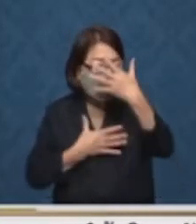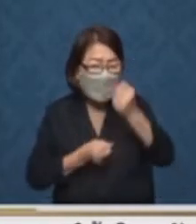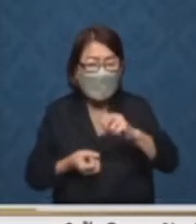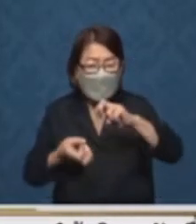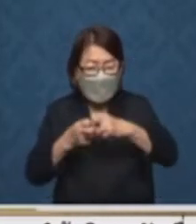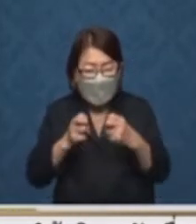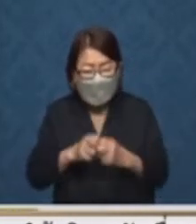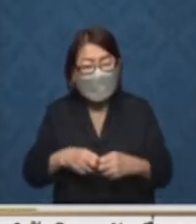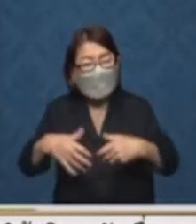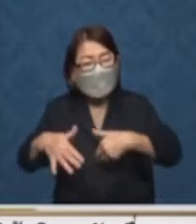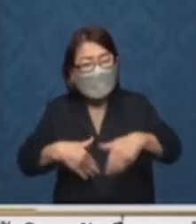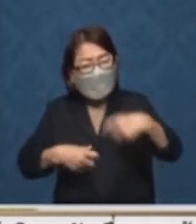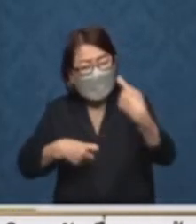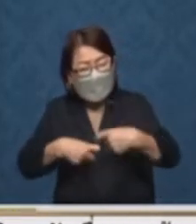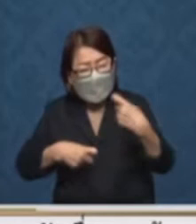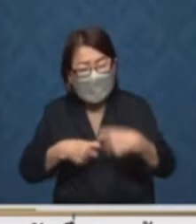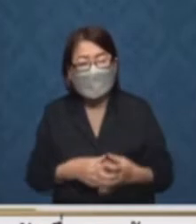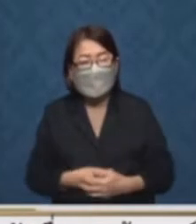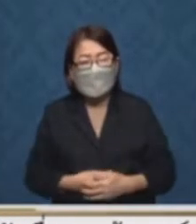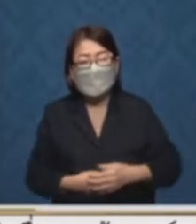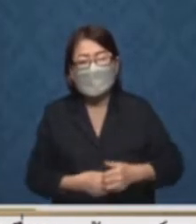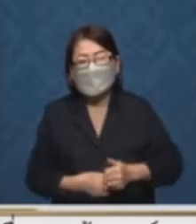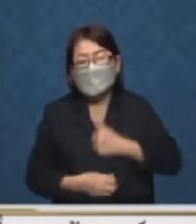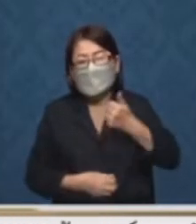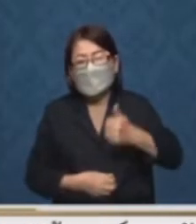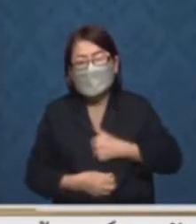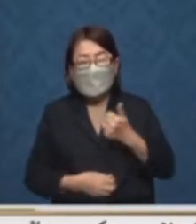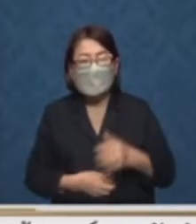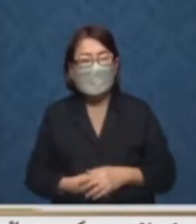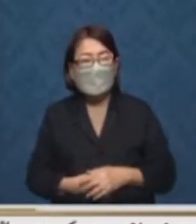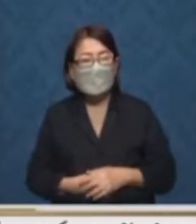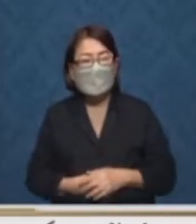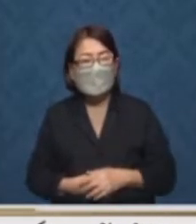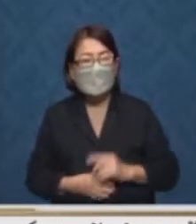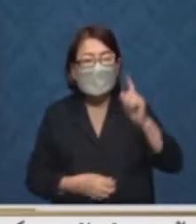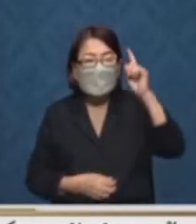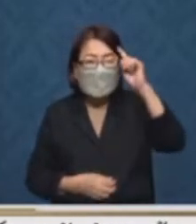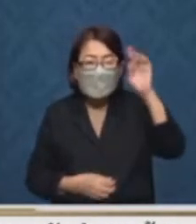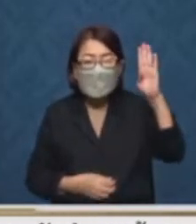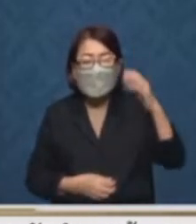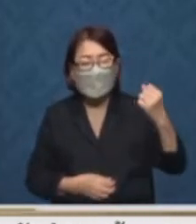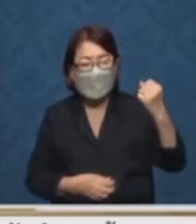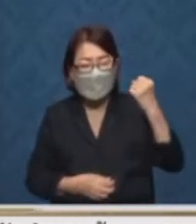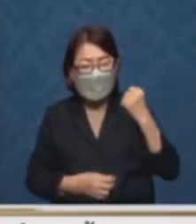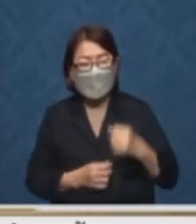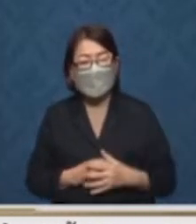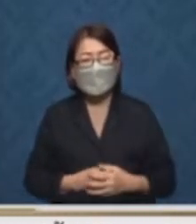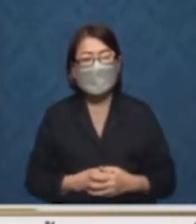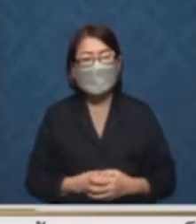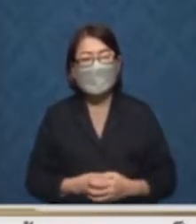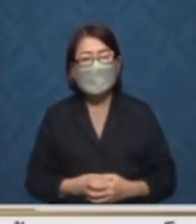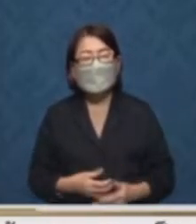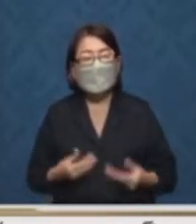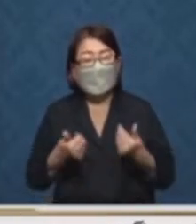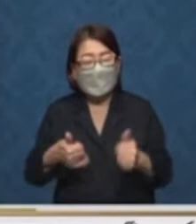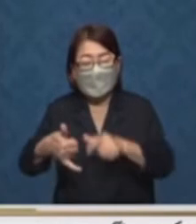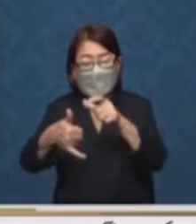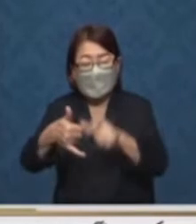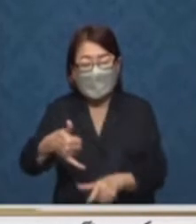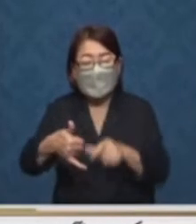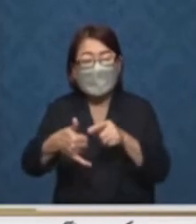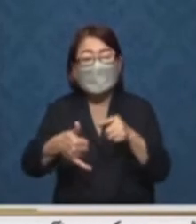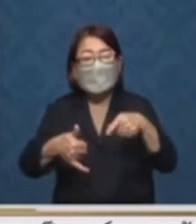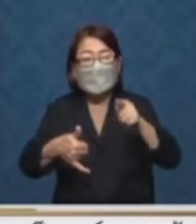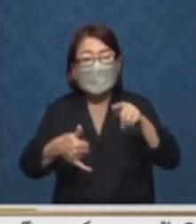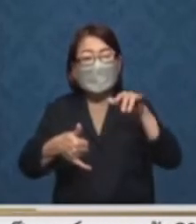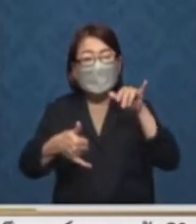นและความโอหังเสพติดในอำนาจของพลเอกประยุทธ์จันทร์โอชาทำให้พลเอกประยุทธ์จันทร์โอช